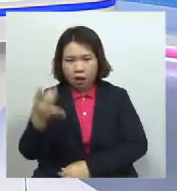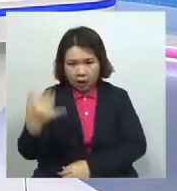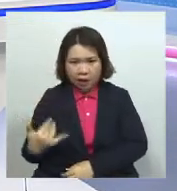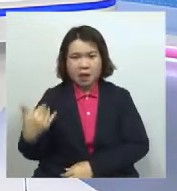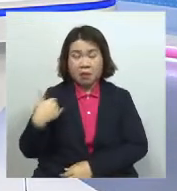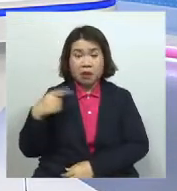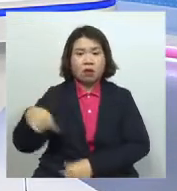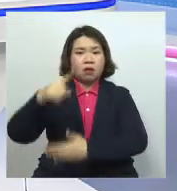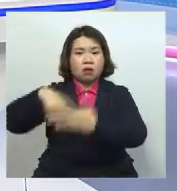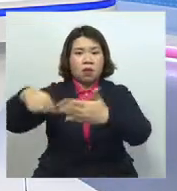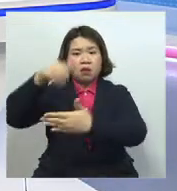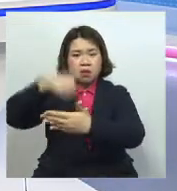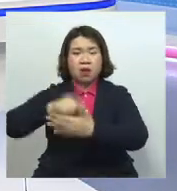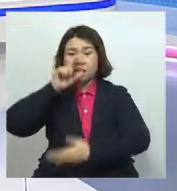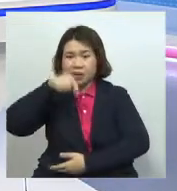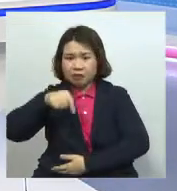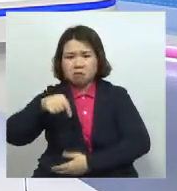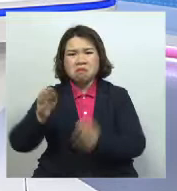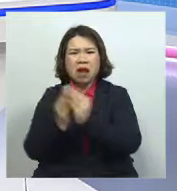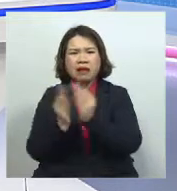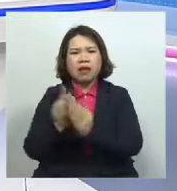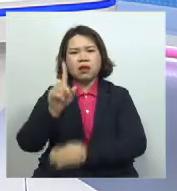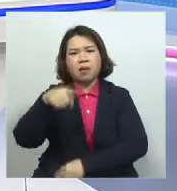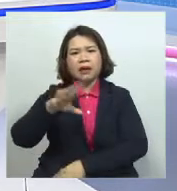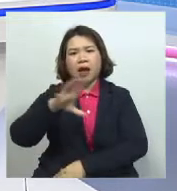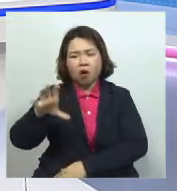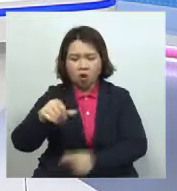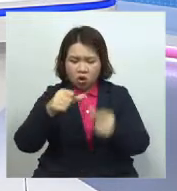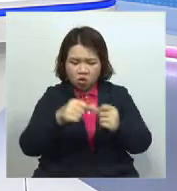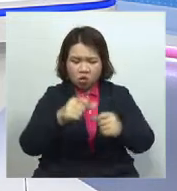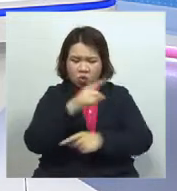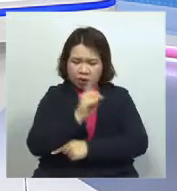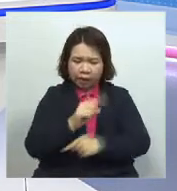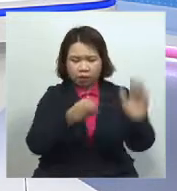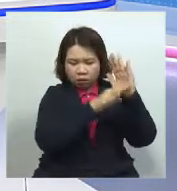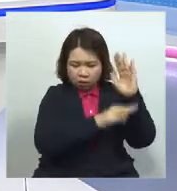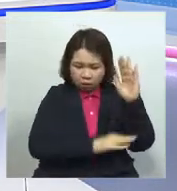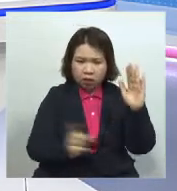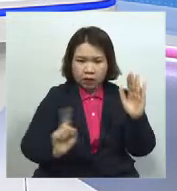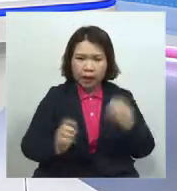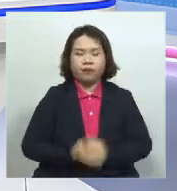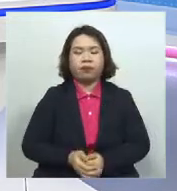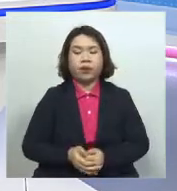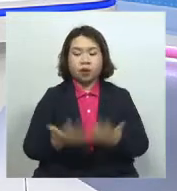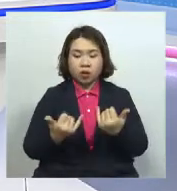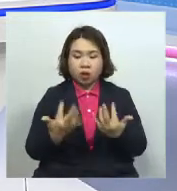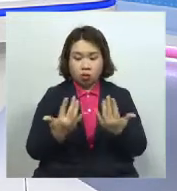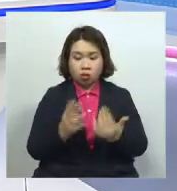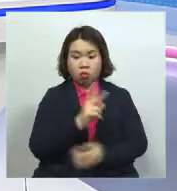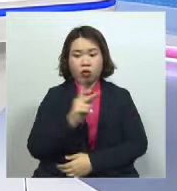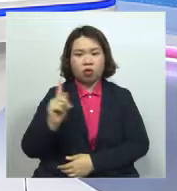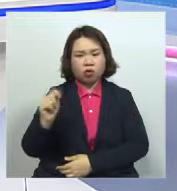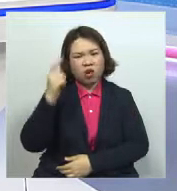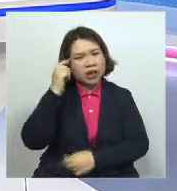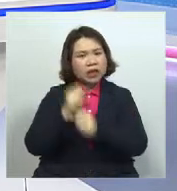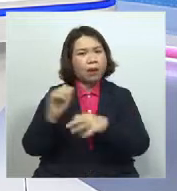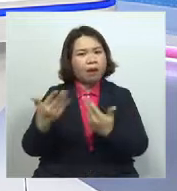เสีงของพธ of charity coll brief holeaps 1.500 เสีงหอู่ที่ไหนอย่างไรแต่ว่าเบ้องต้นเนี่ยยัต้องรอกกระตอว่าจะทำอยางไรก